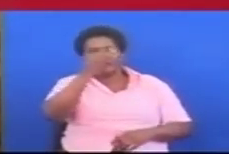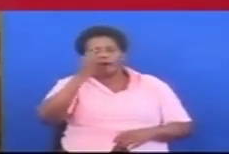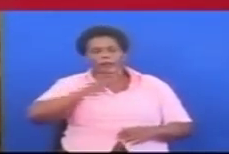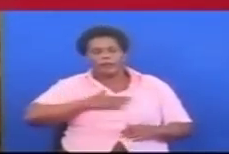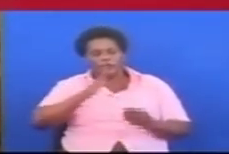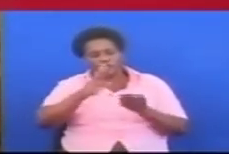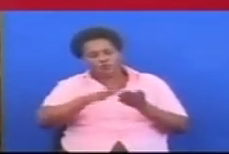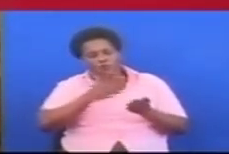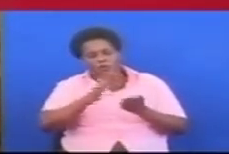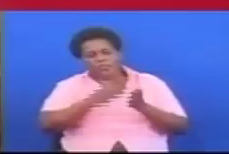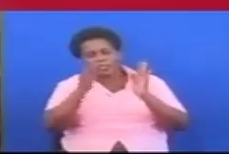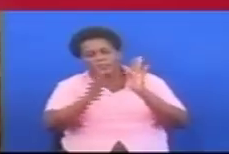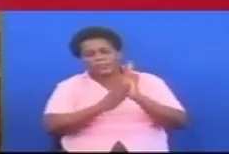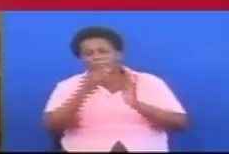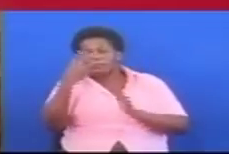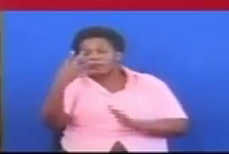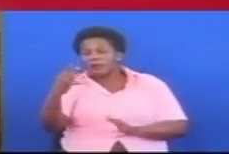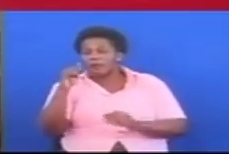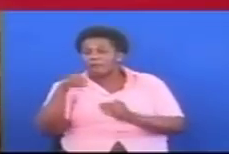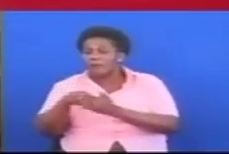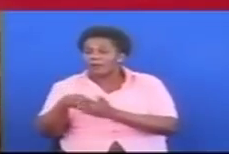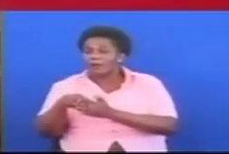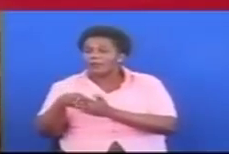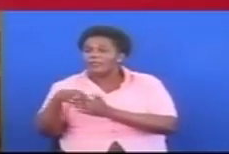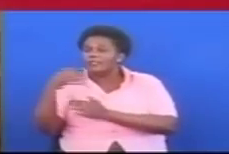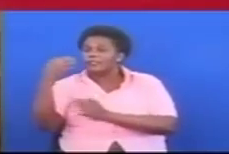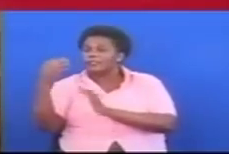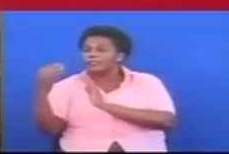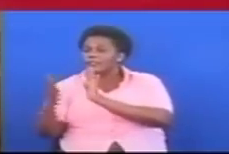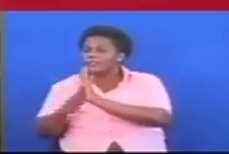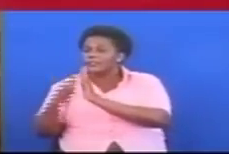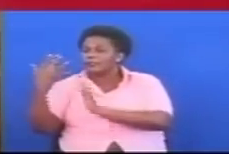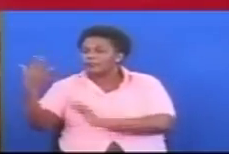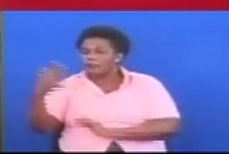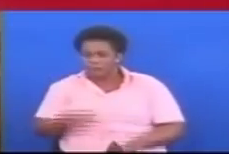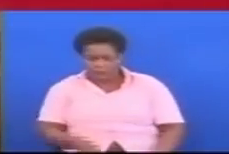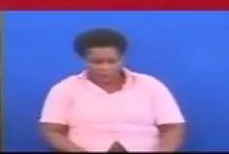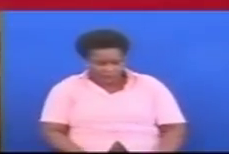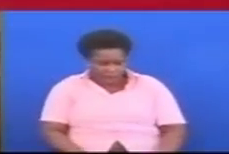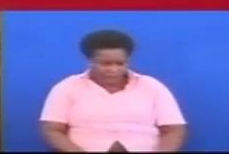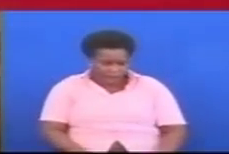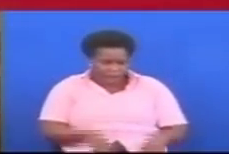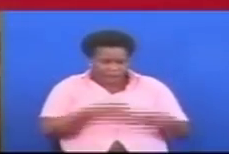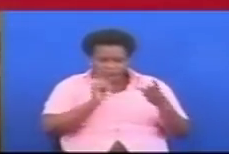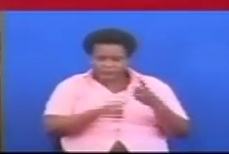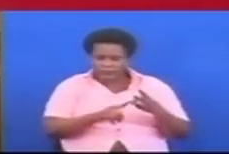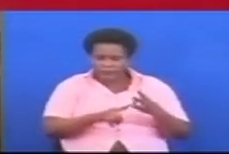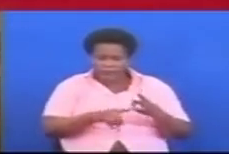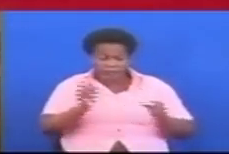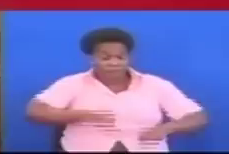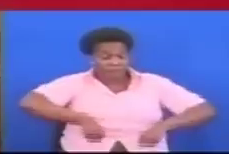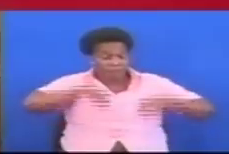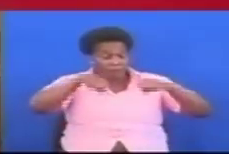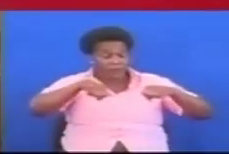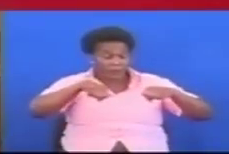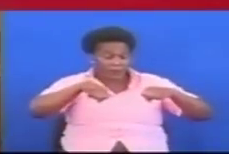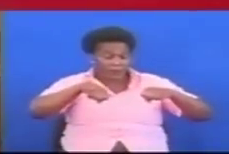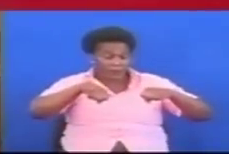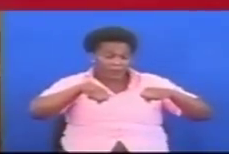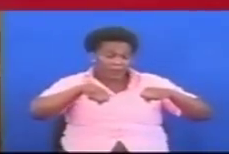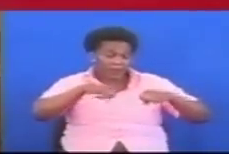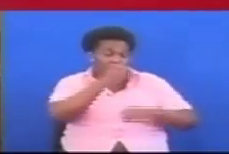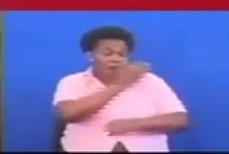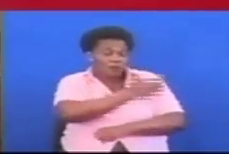bajeti ukurasa wa 94 mpaka 95. Mamlaka udhibiti wa huduma za maji na nishati. Mheshimiwa Spika,